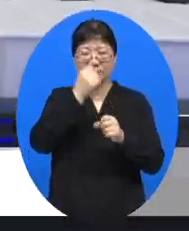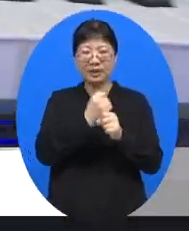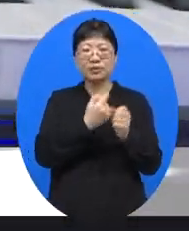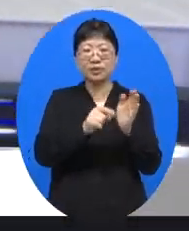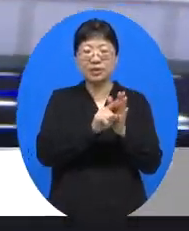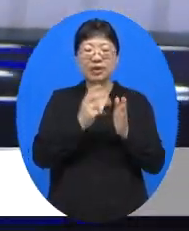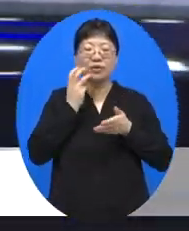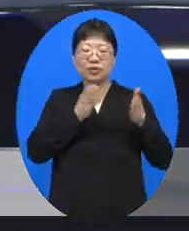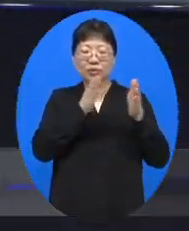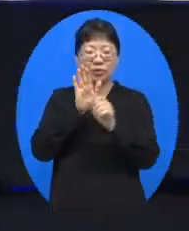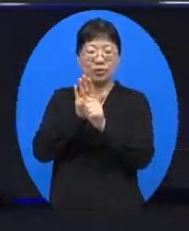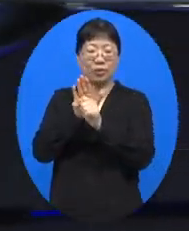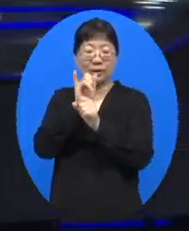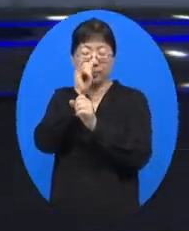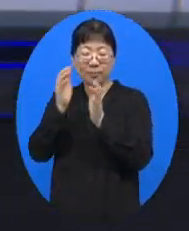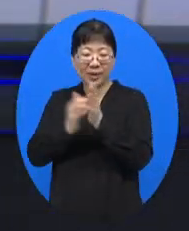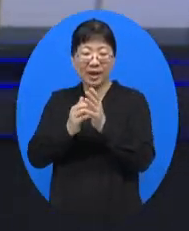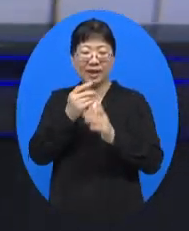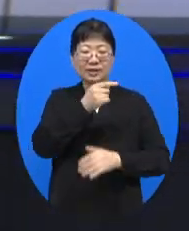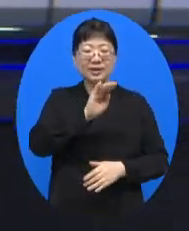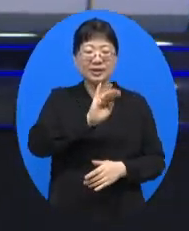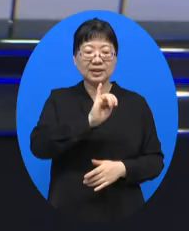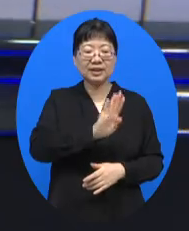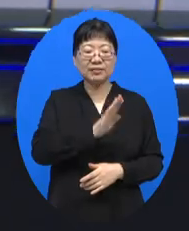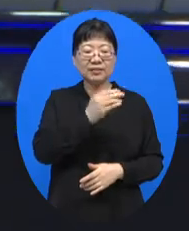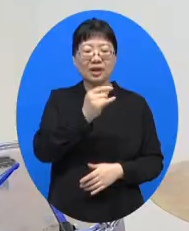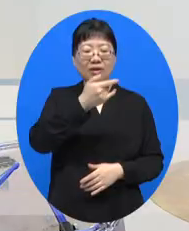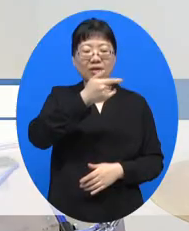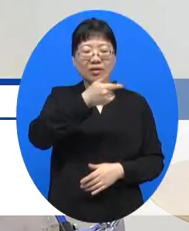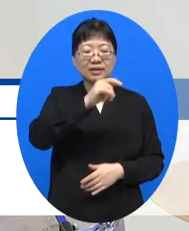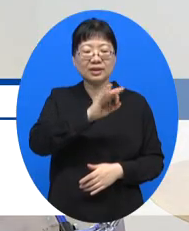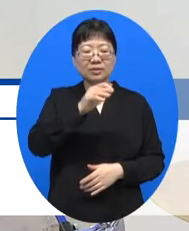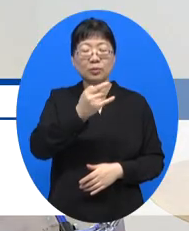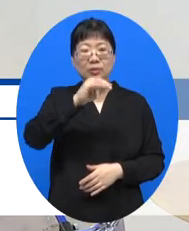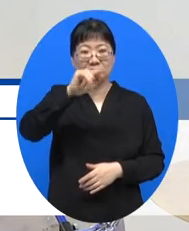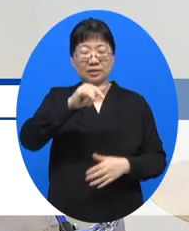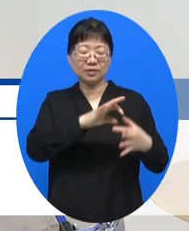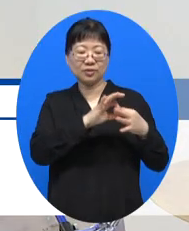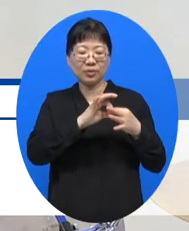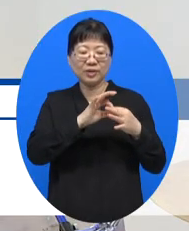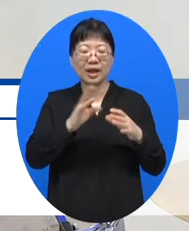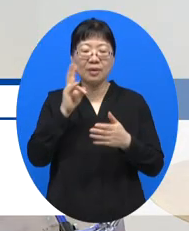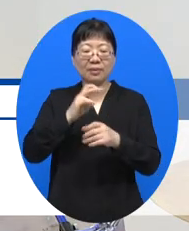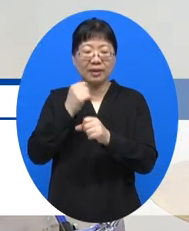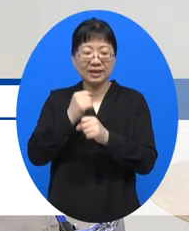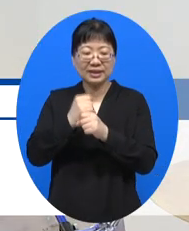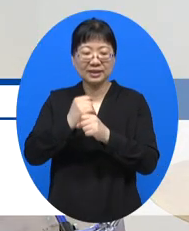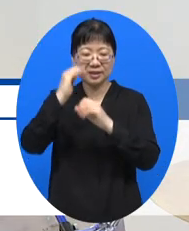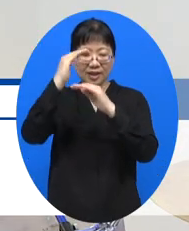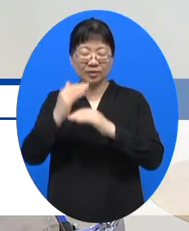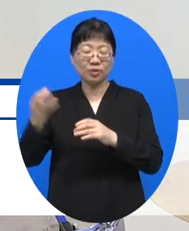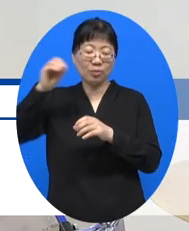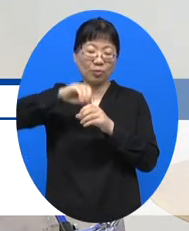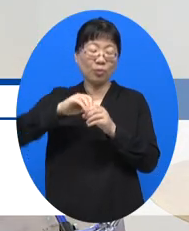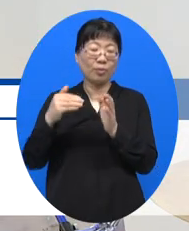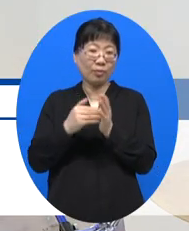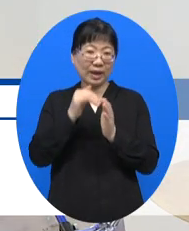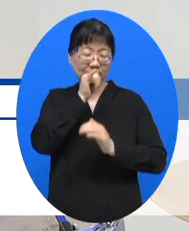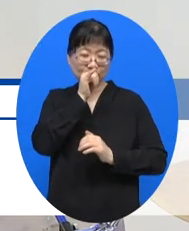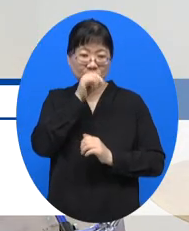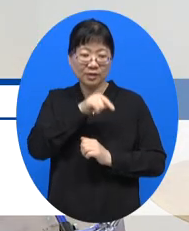경기도의 지원이 있었습니다. 딥러닝 로직을 통해서 음악을 만들어내는 과정도 내장돼 있는